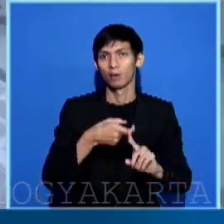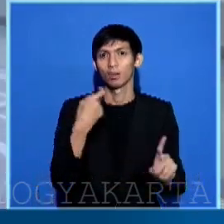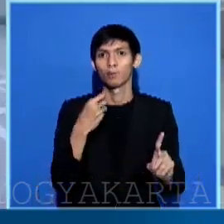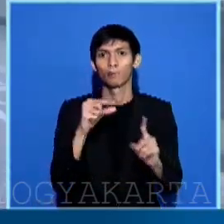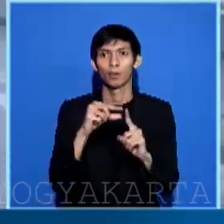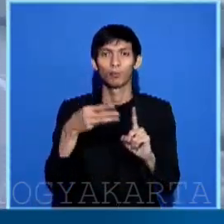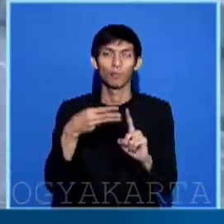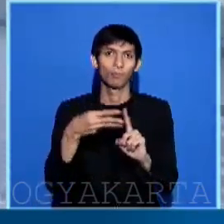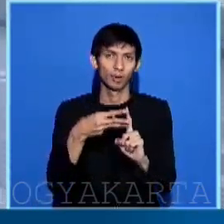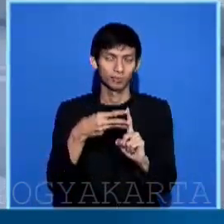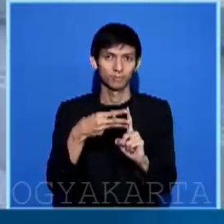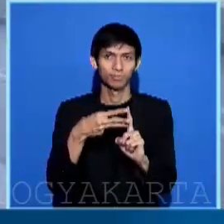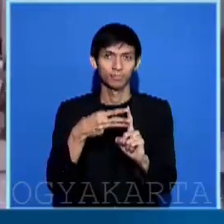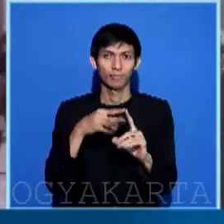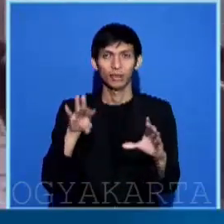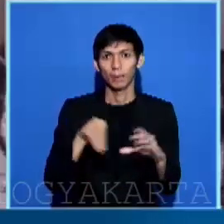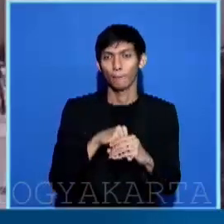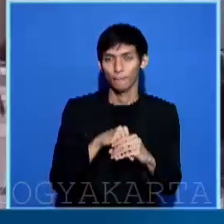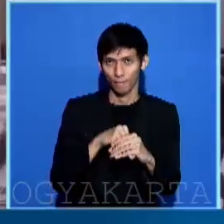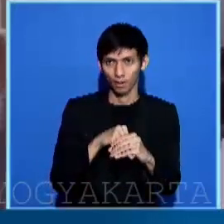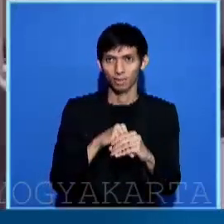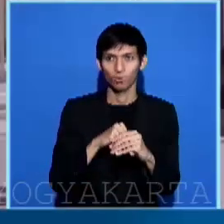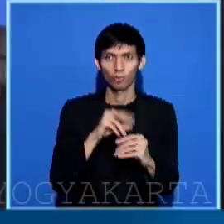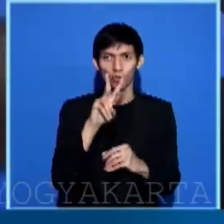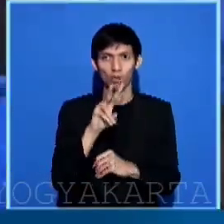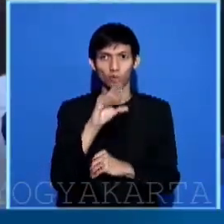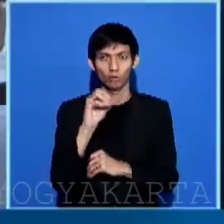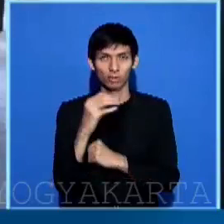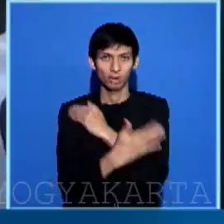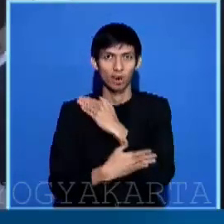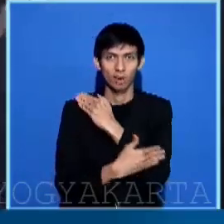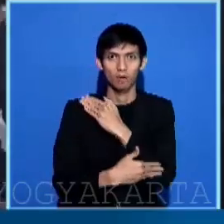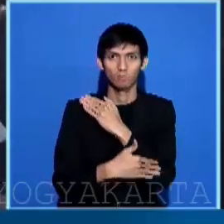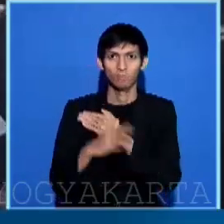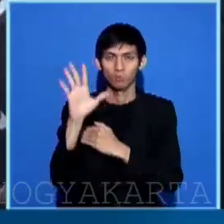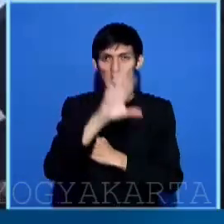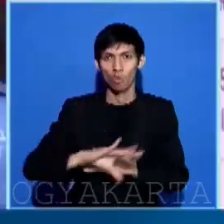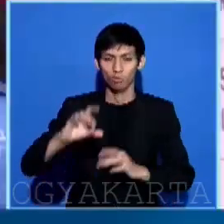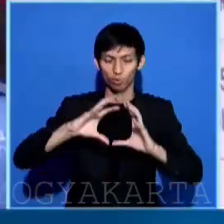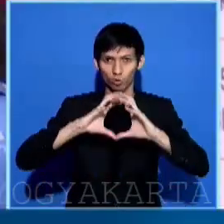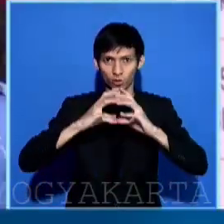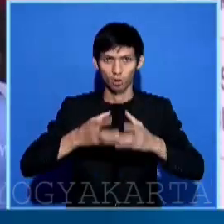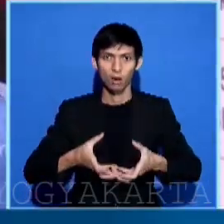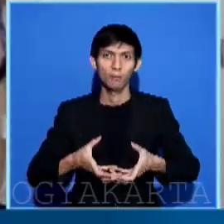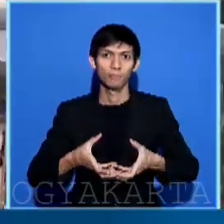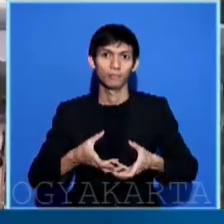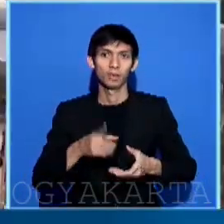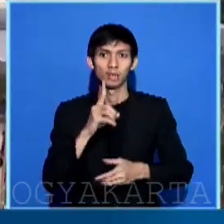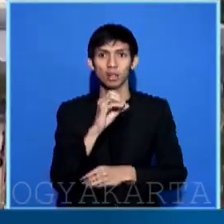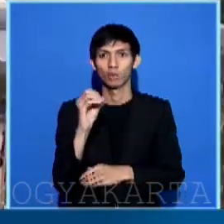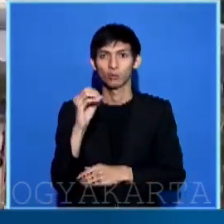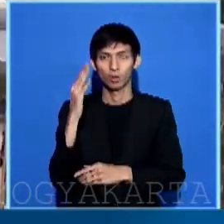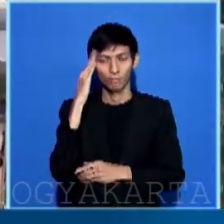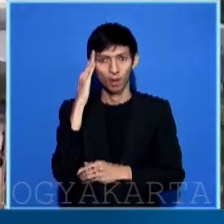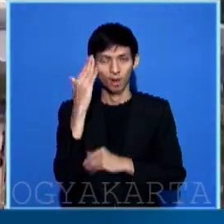kehadiran atau partisipasi e hampir 200 negara seluruh dunia dan lebih dari 100 kepala negara kepala